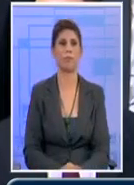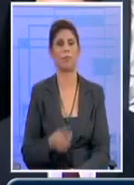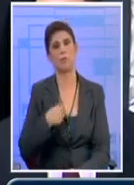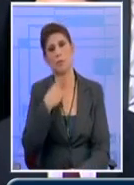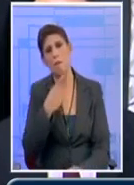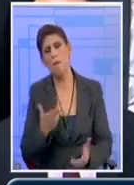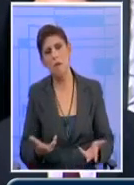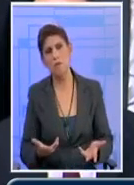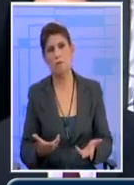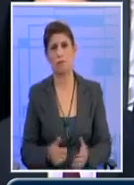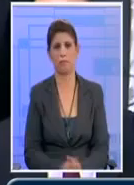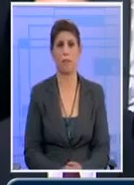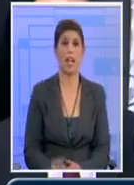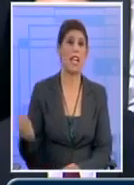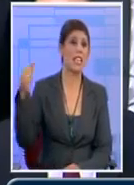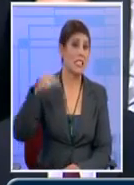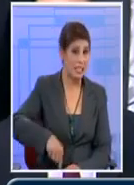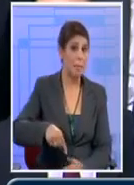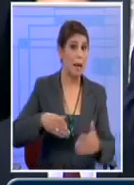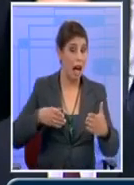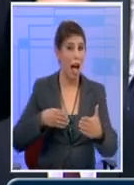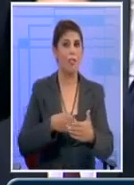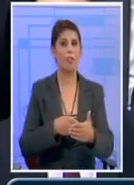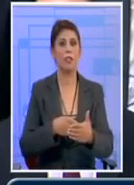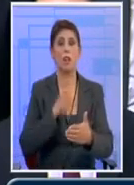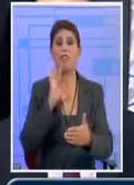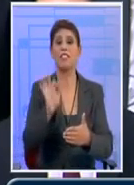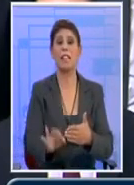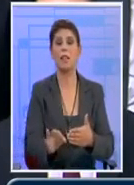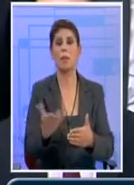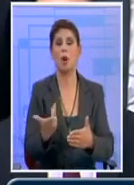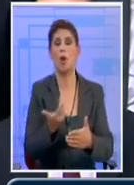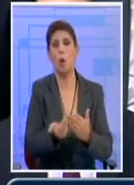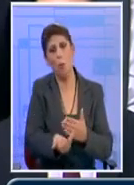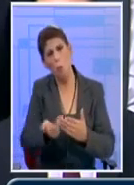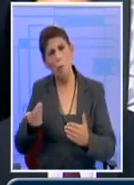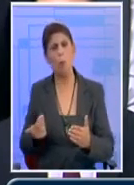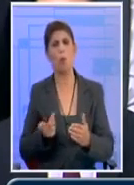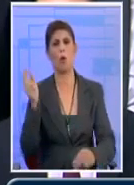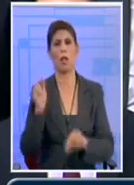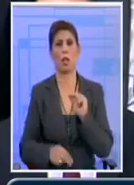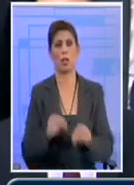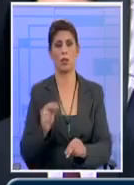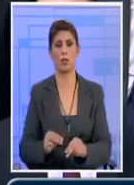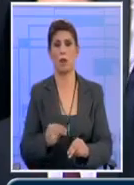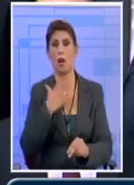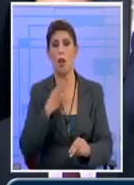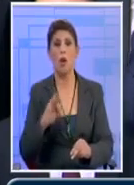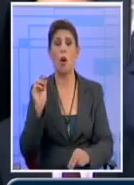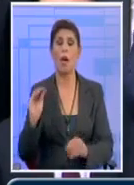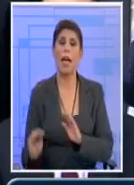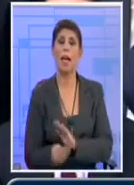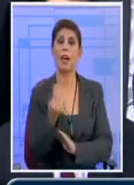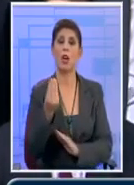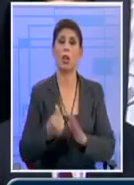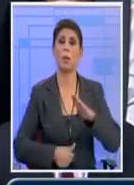πω ότι και στο σημερινό αδιέξοδο οδηγηθήκαμε κατόπιν προώρων εκλογών με αφορμή την εκλογή του Προέδρου